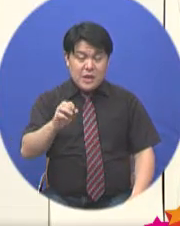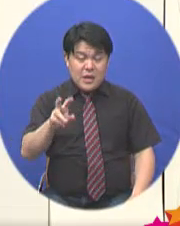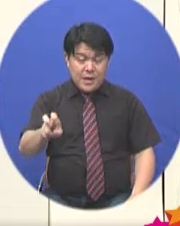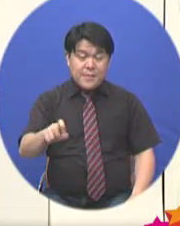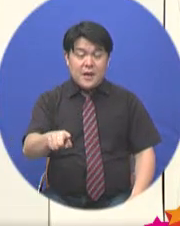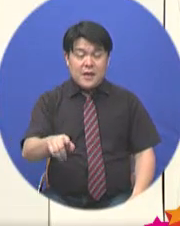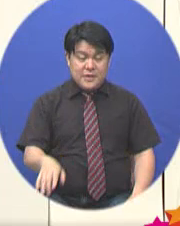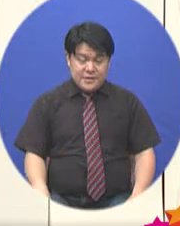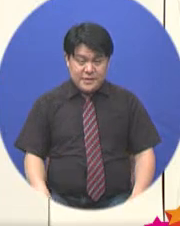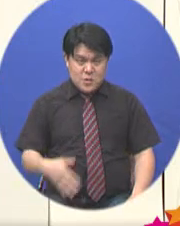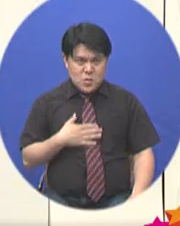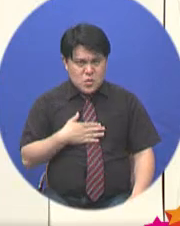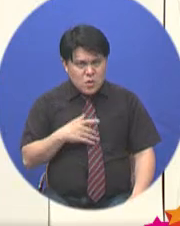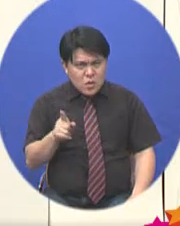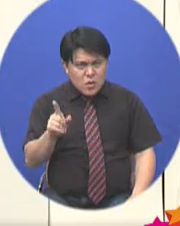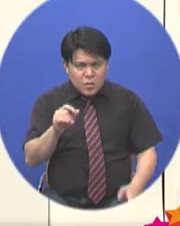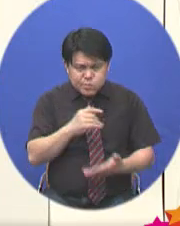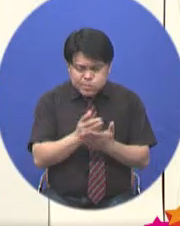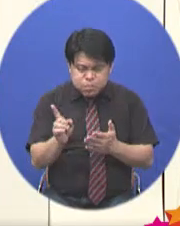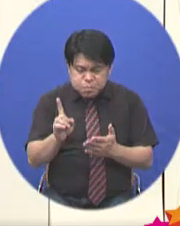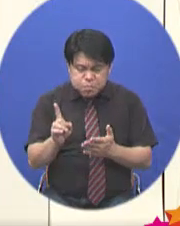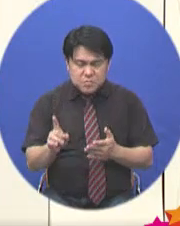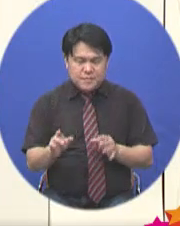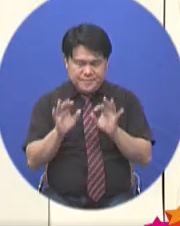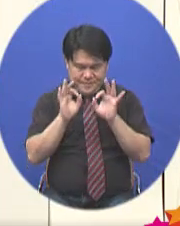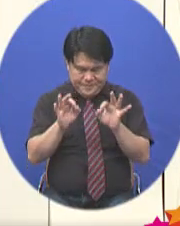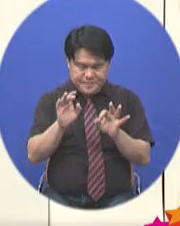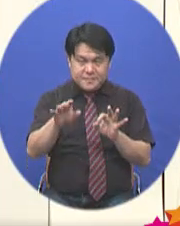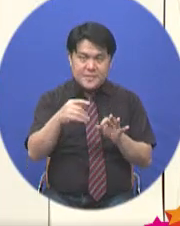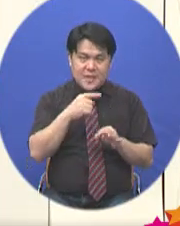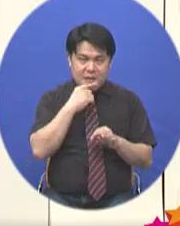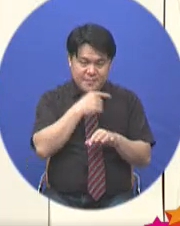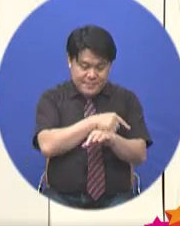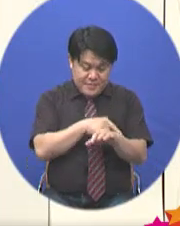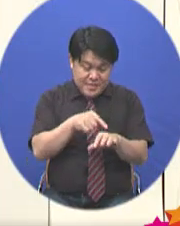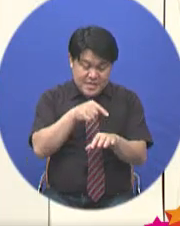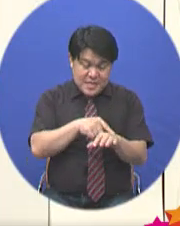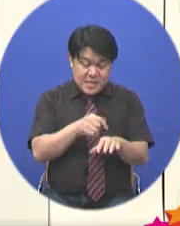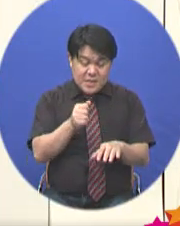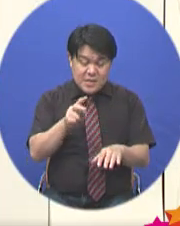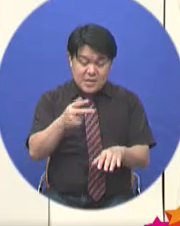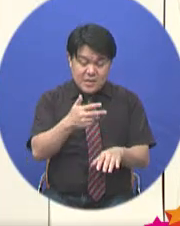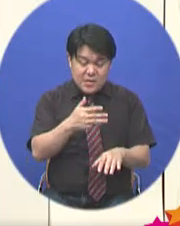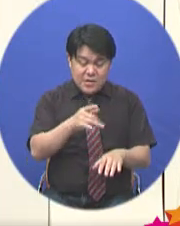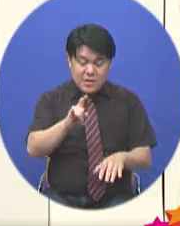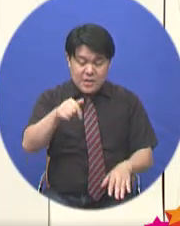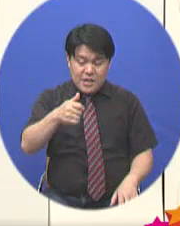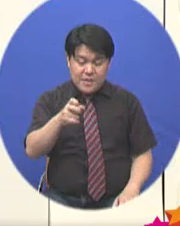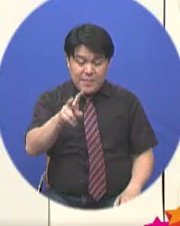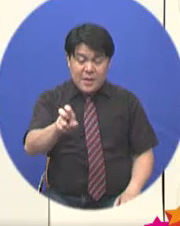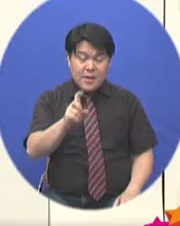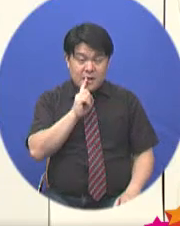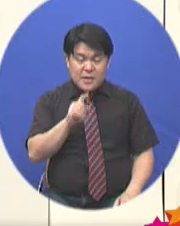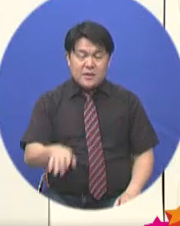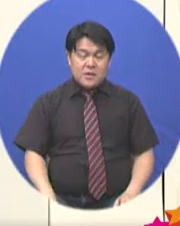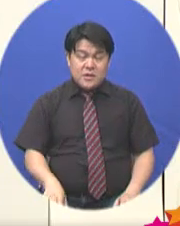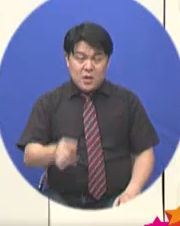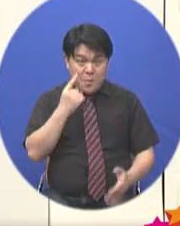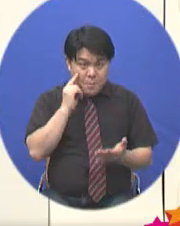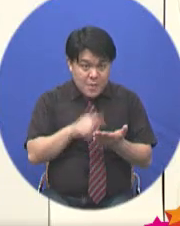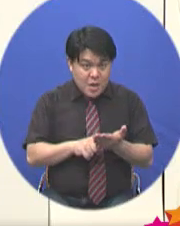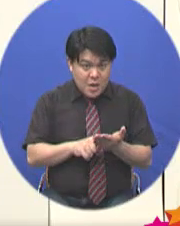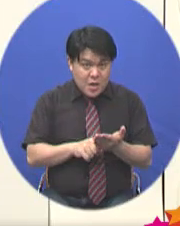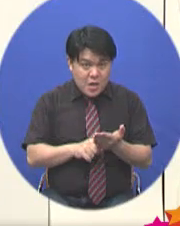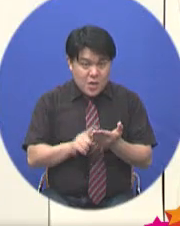암입니다. 네네네. 그게 무슨 암이 어디 암? 혈액암입니다. 혈액암. 혈액암. 네. 네. 아. 초기에